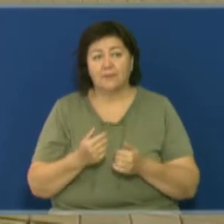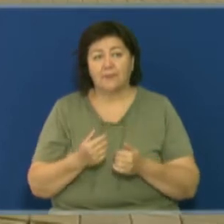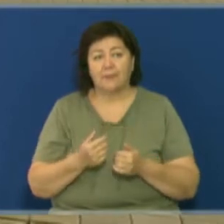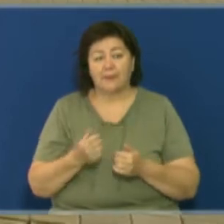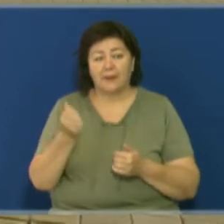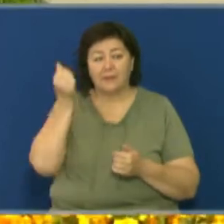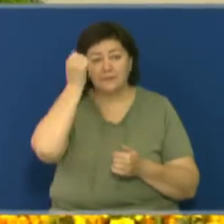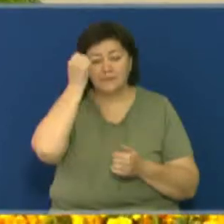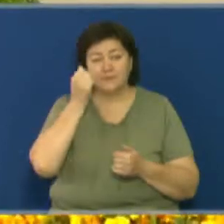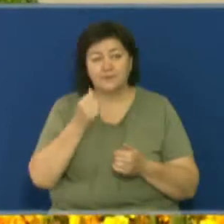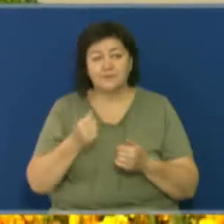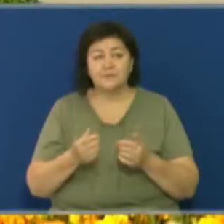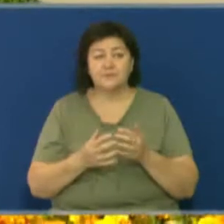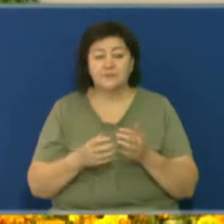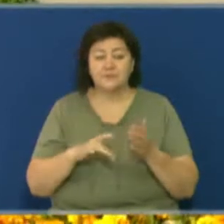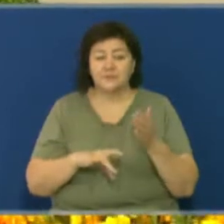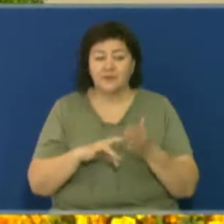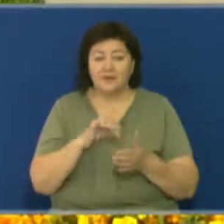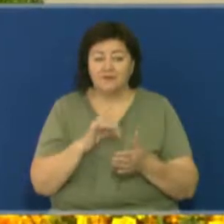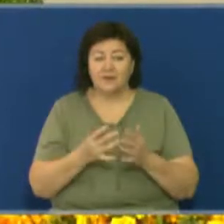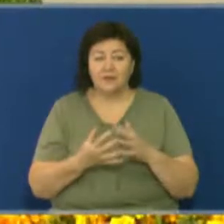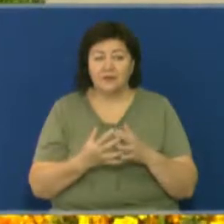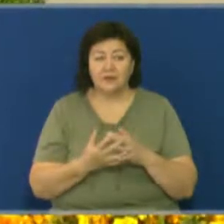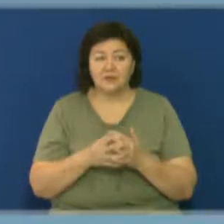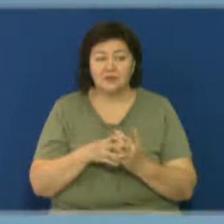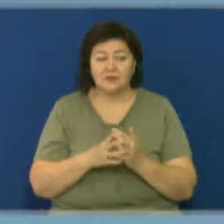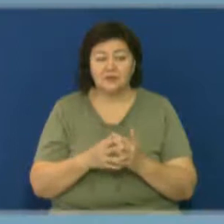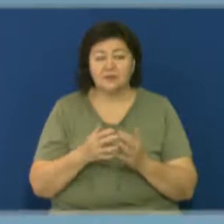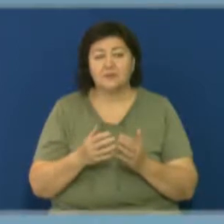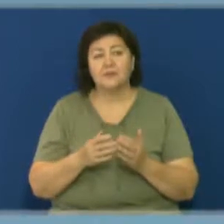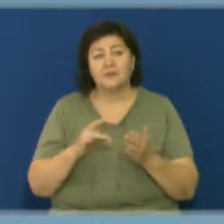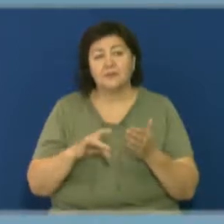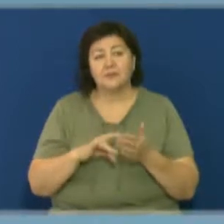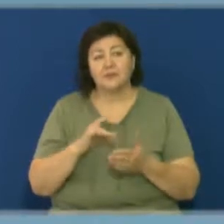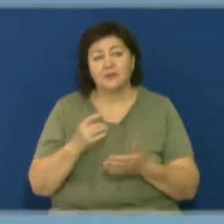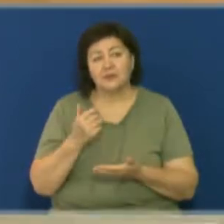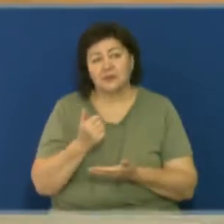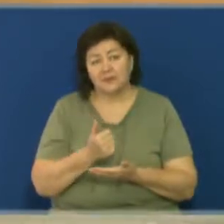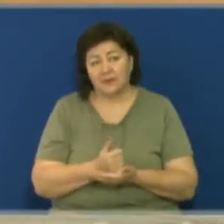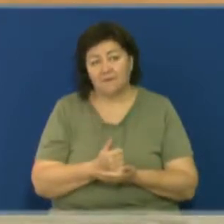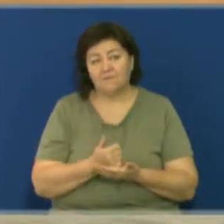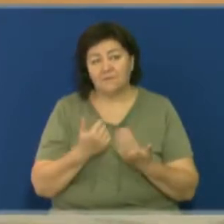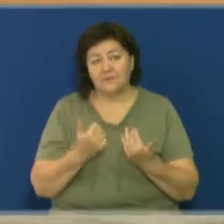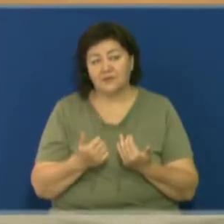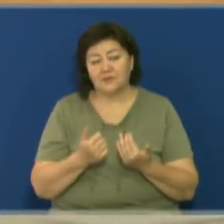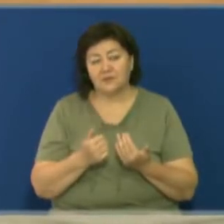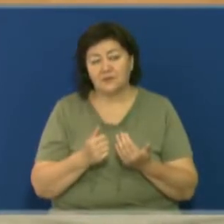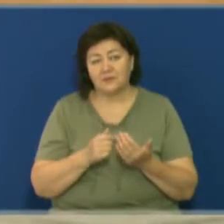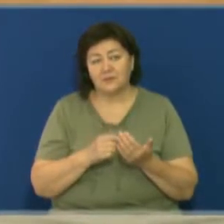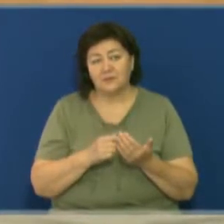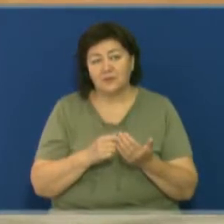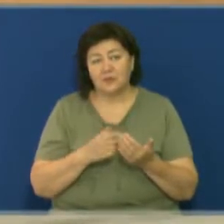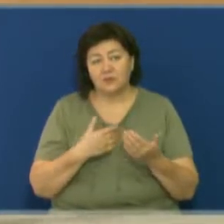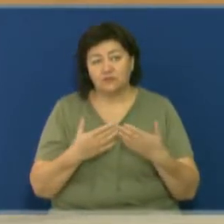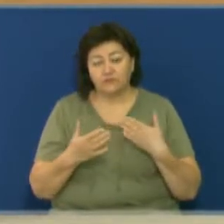районного значения, сел и поселков, также сельских округов проводят предвыборную агитационную работу, что позволяет им напрямую взаимодействовать с